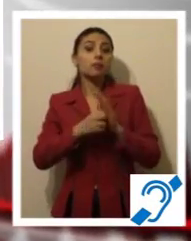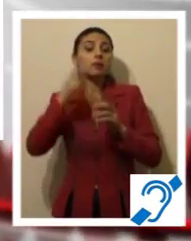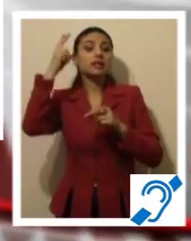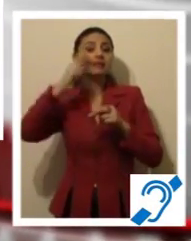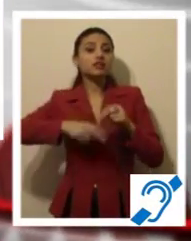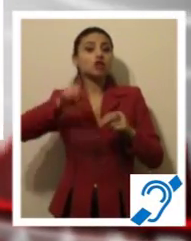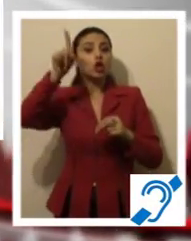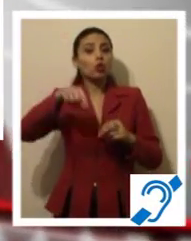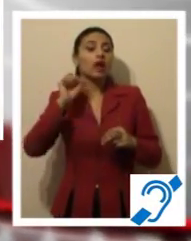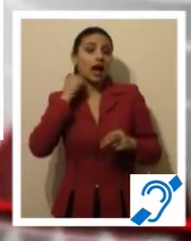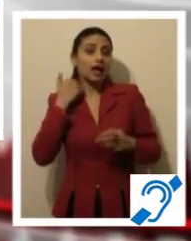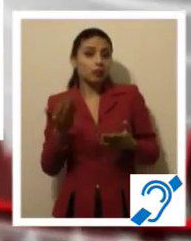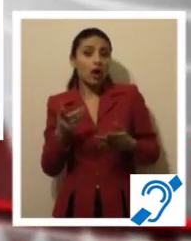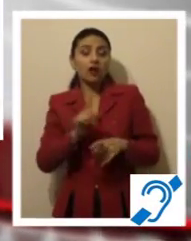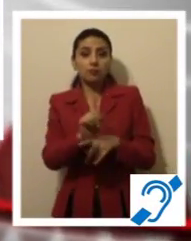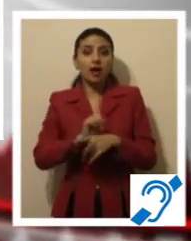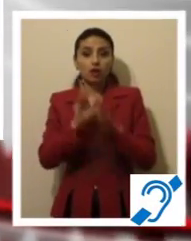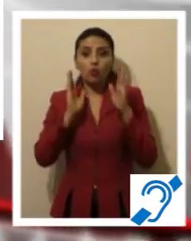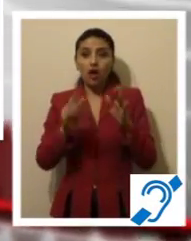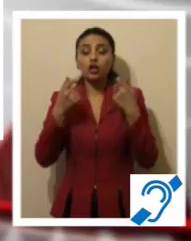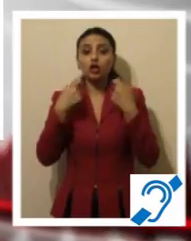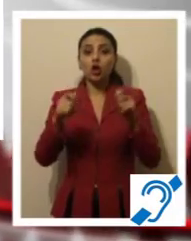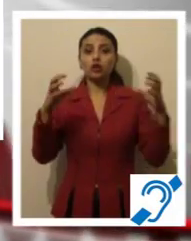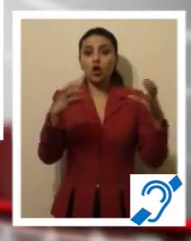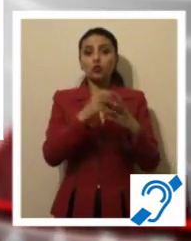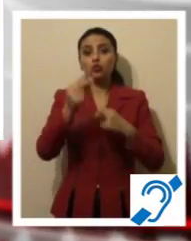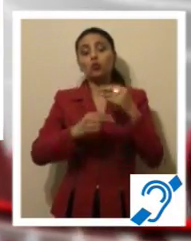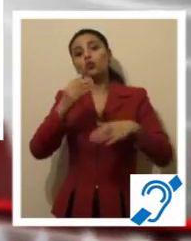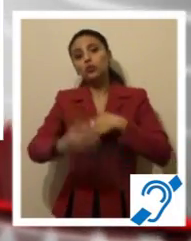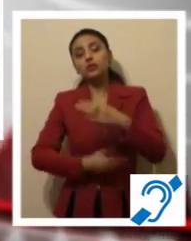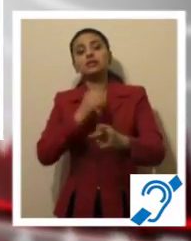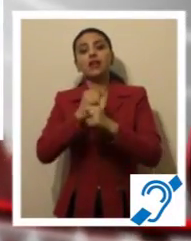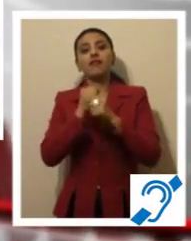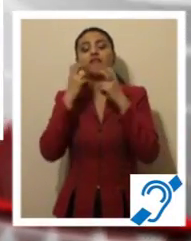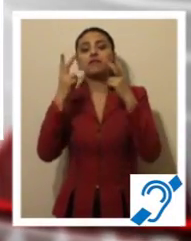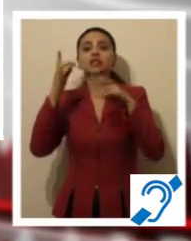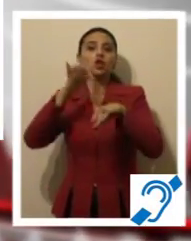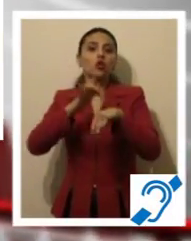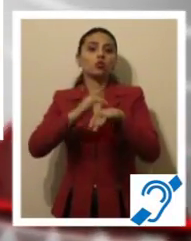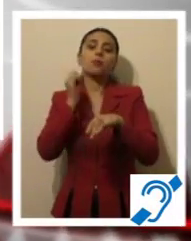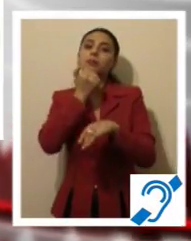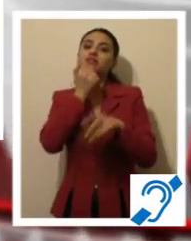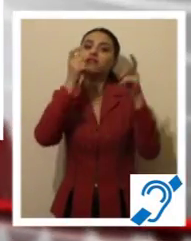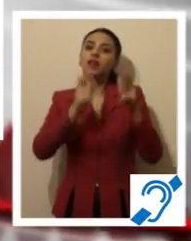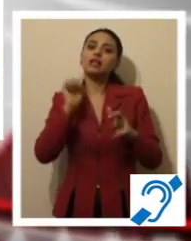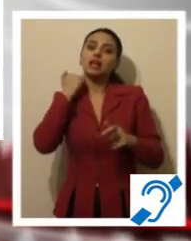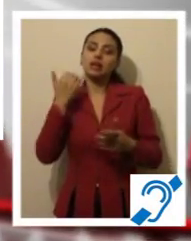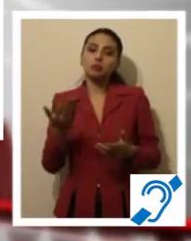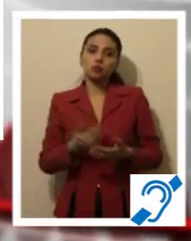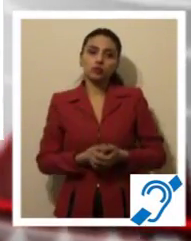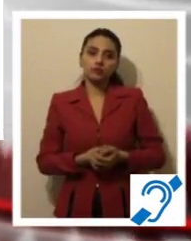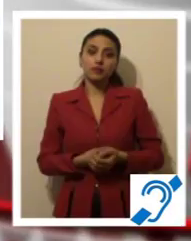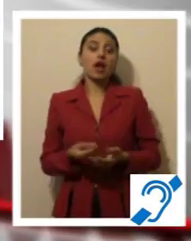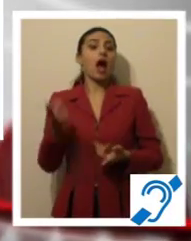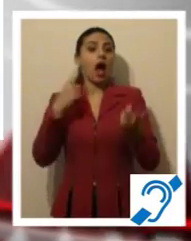sfârșitul lunii la Câmpul Lung. În această perioadă, întreg lotul de jucători, urmând să efectueze vizita medicală la o clinică de specialitate din oraș. De